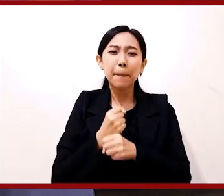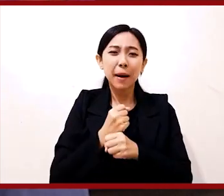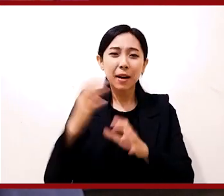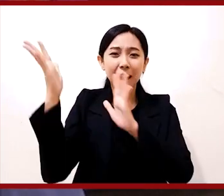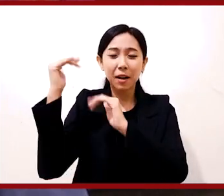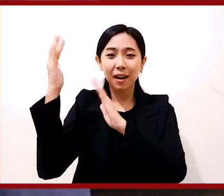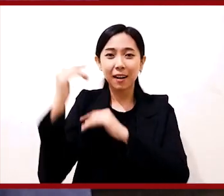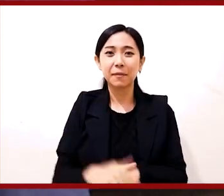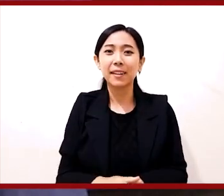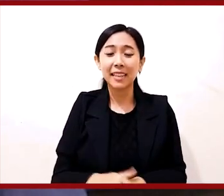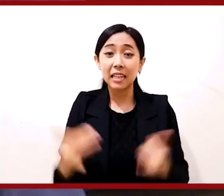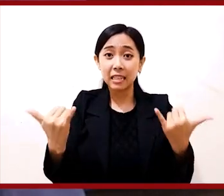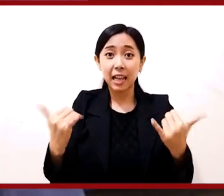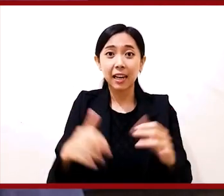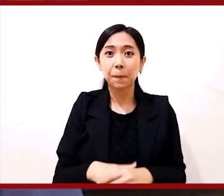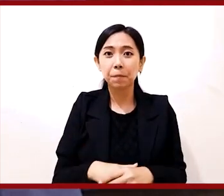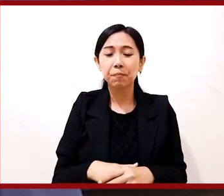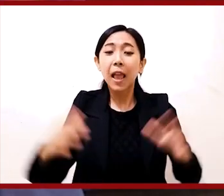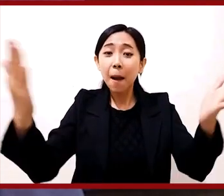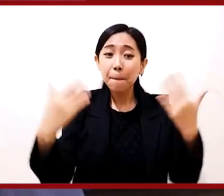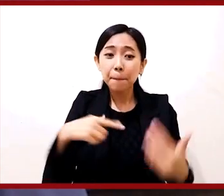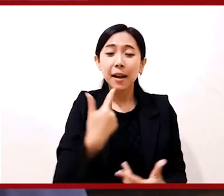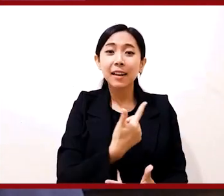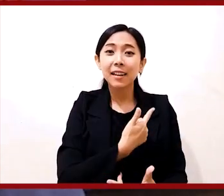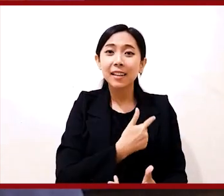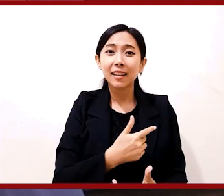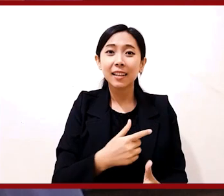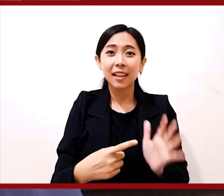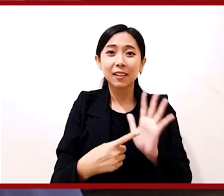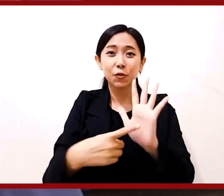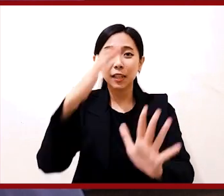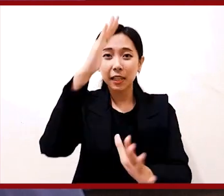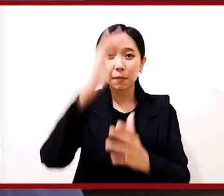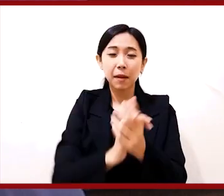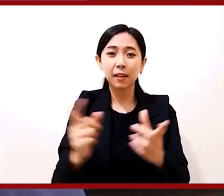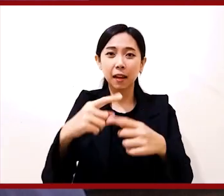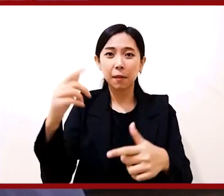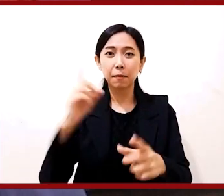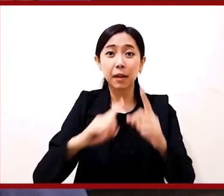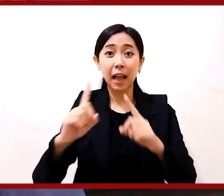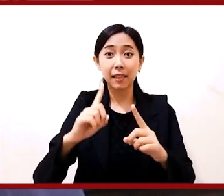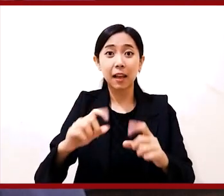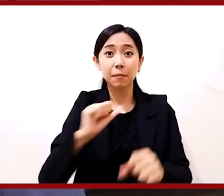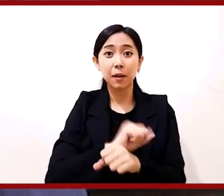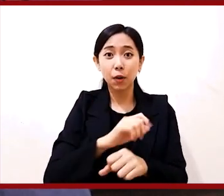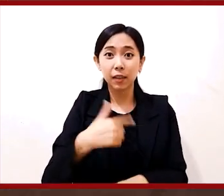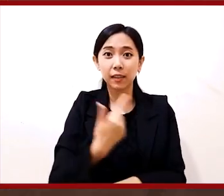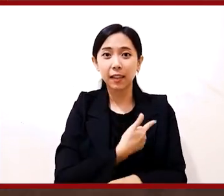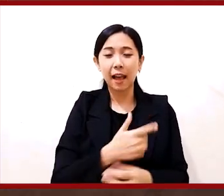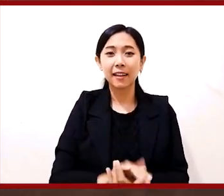asa. Nah, sekarang yuk kita tunjukin iman kita lewat setiap kata-kata kita dan perbuatan